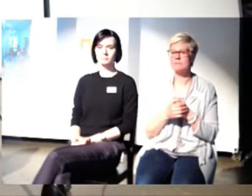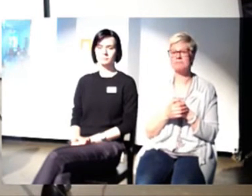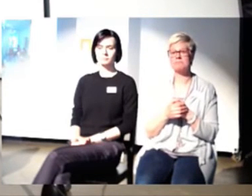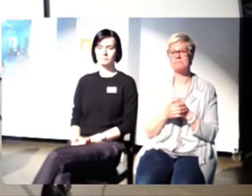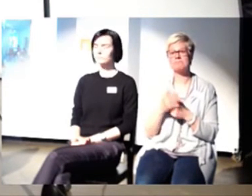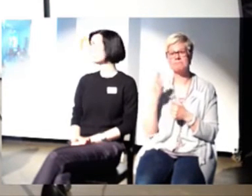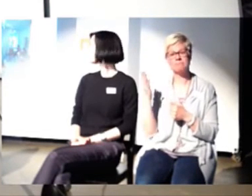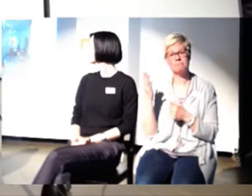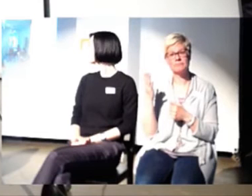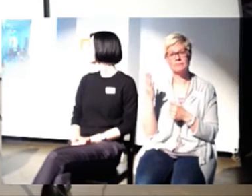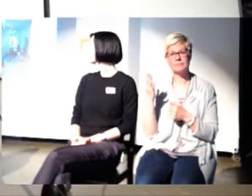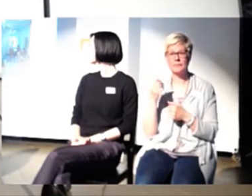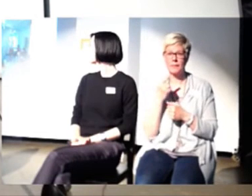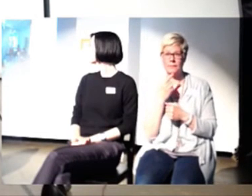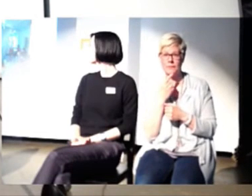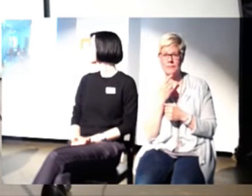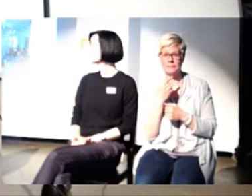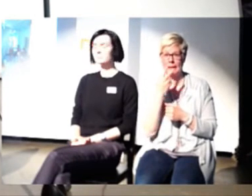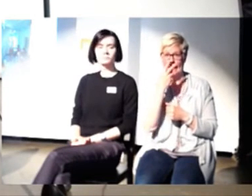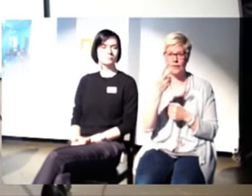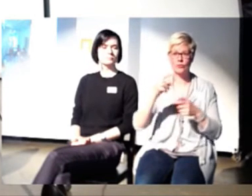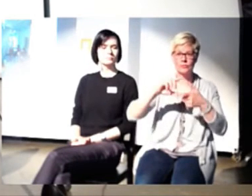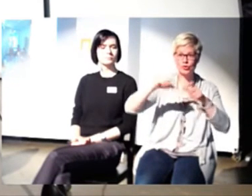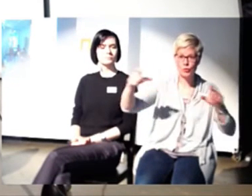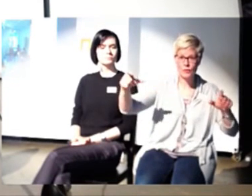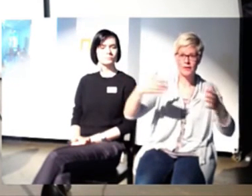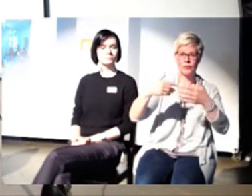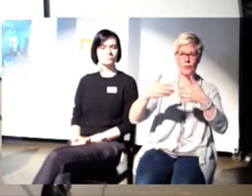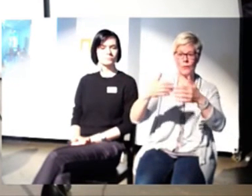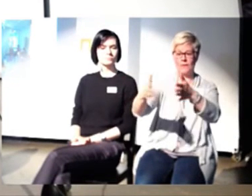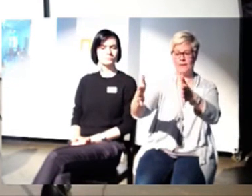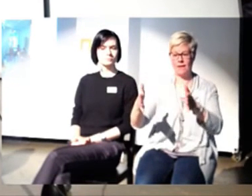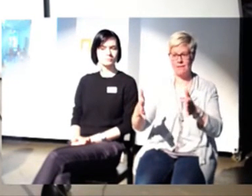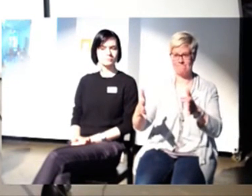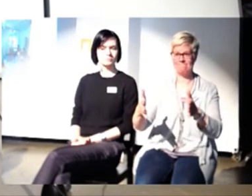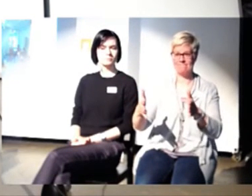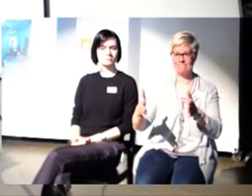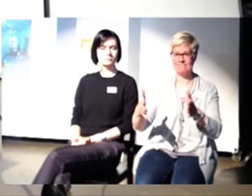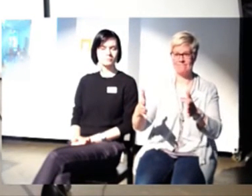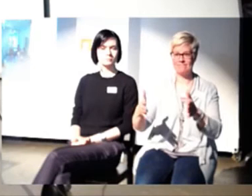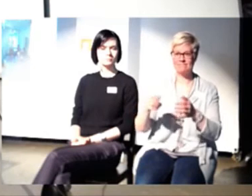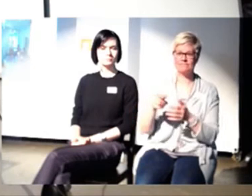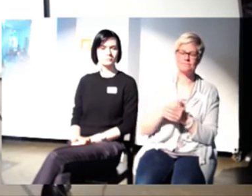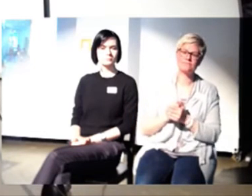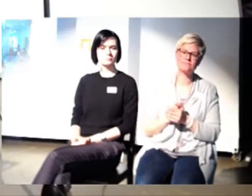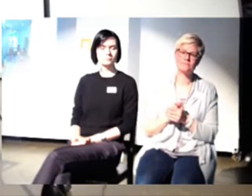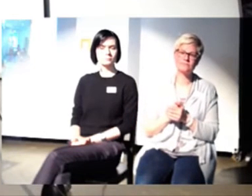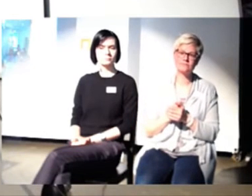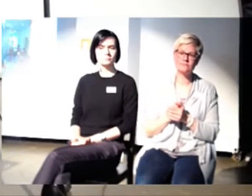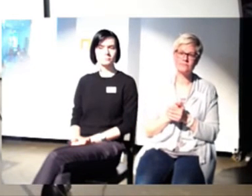Tässä näkyy hieman sitä studiotyötilapuolta kyseisessä residenssissä.